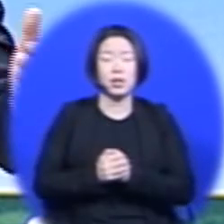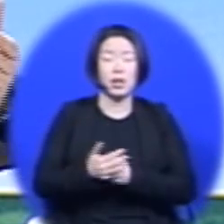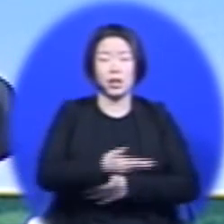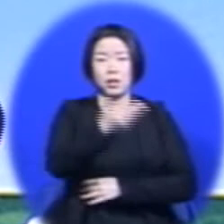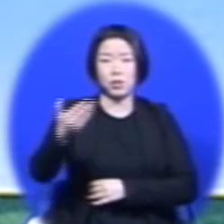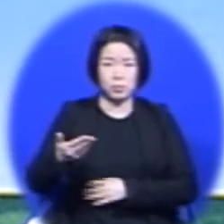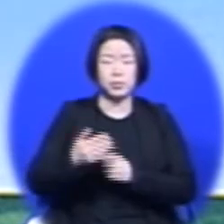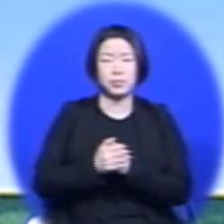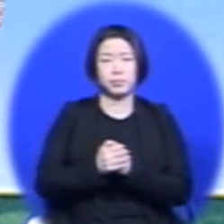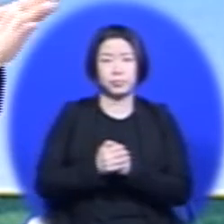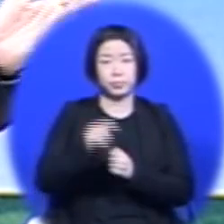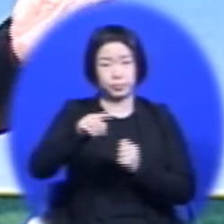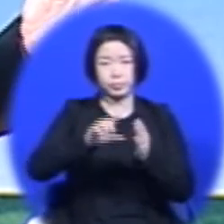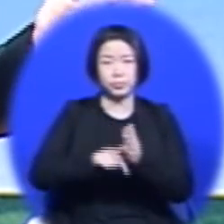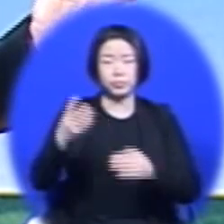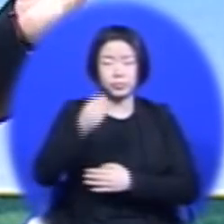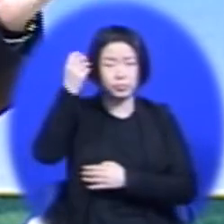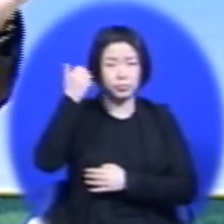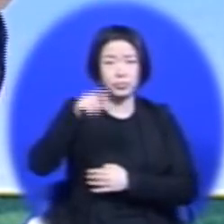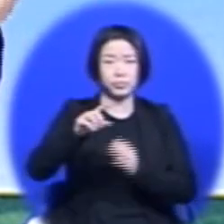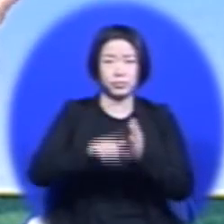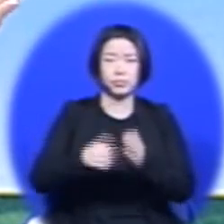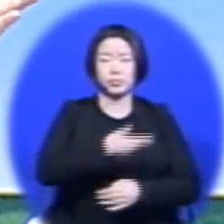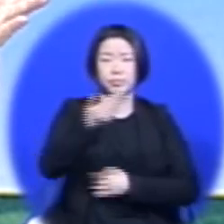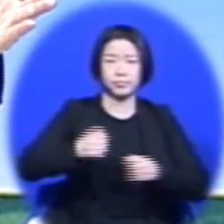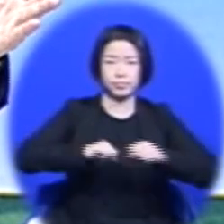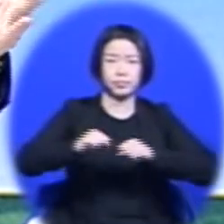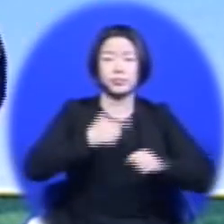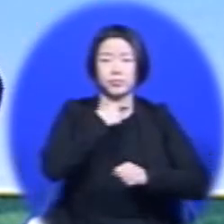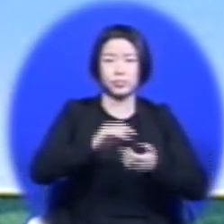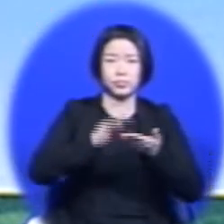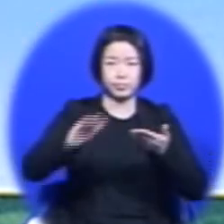여러분, 이 시간에 성령님은 이 시간 여러분에게 역사하십니다.